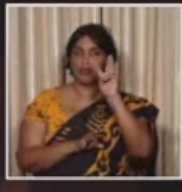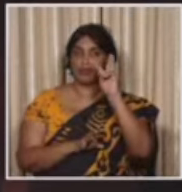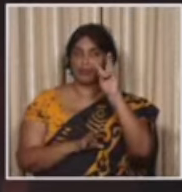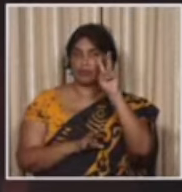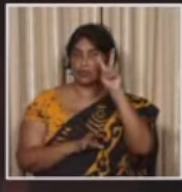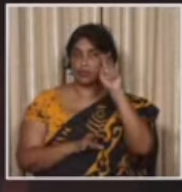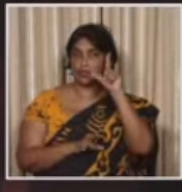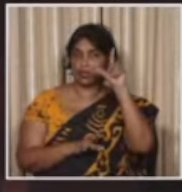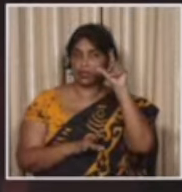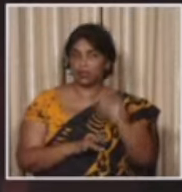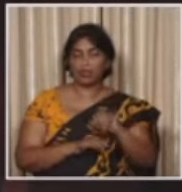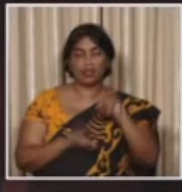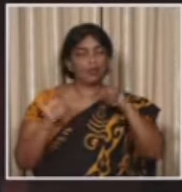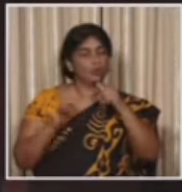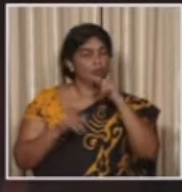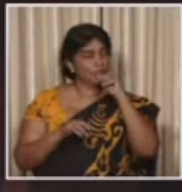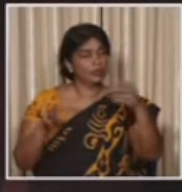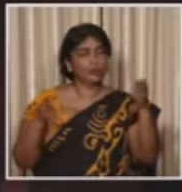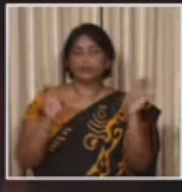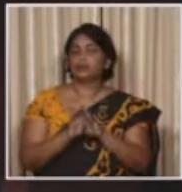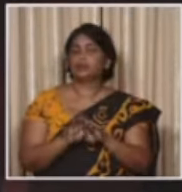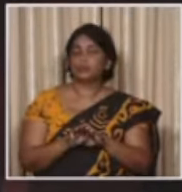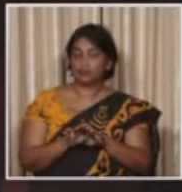27,600ක් ස්ථිර වශයෙන් වැහිලා,